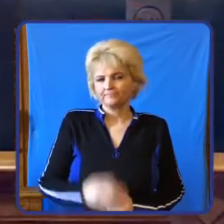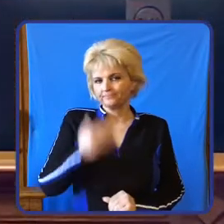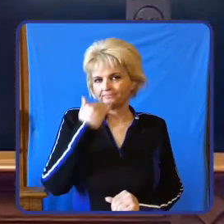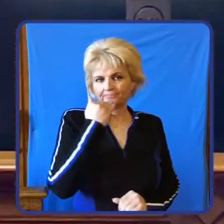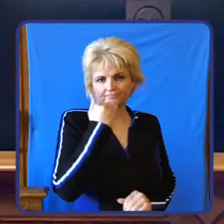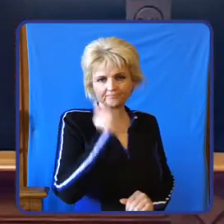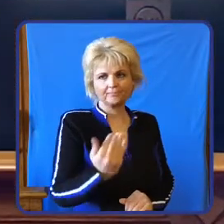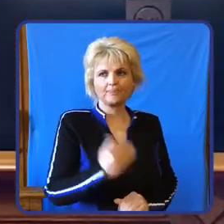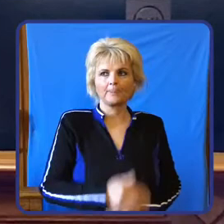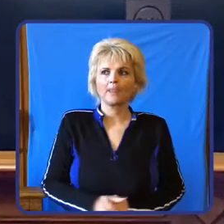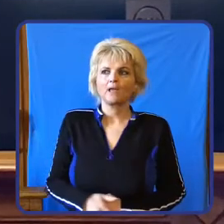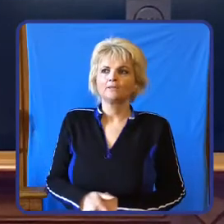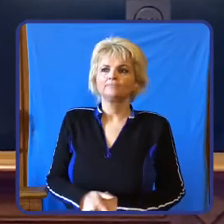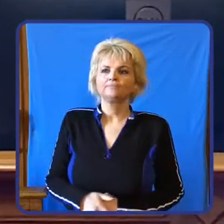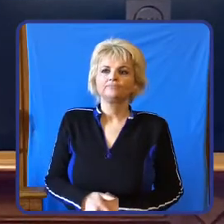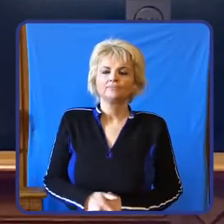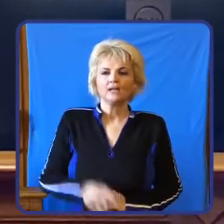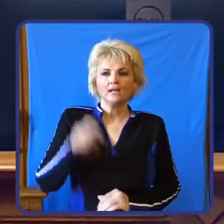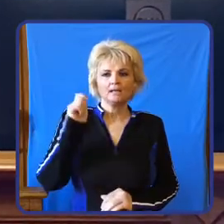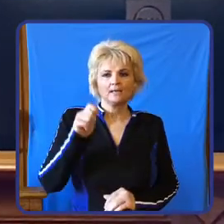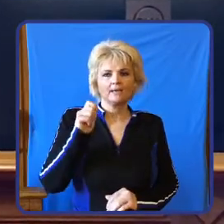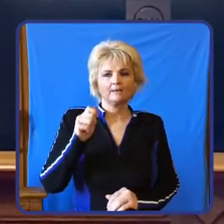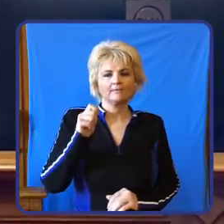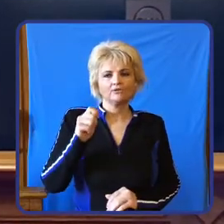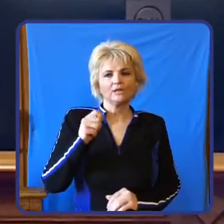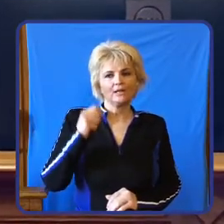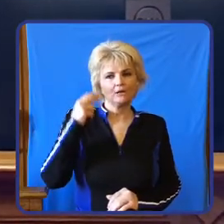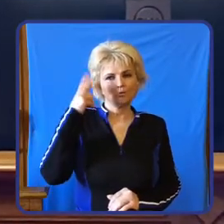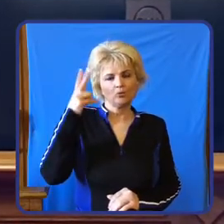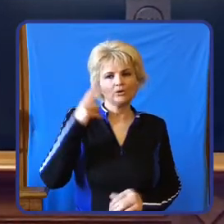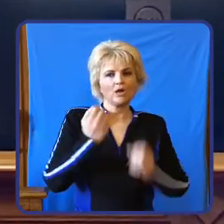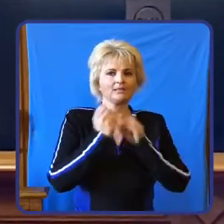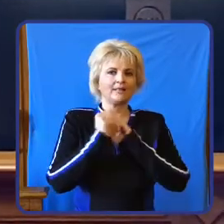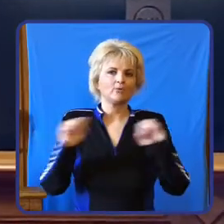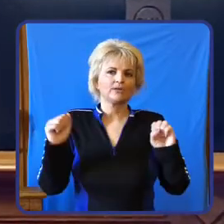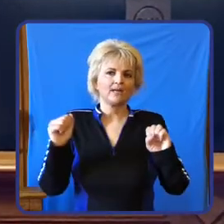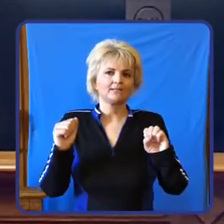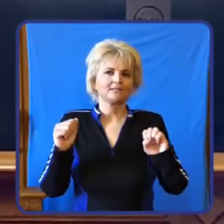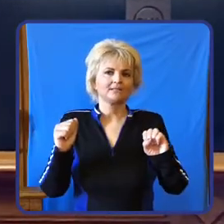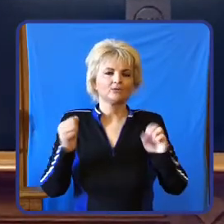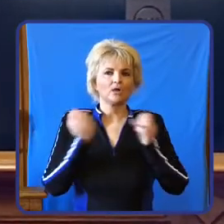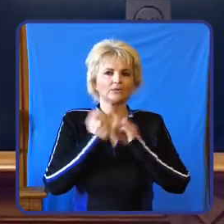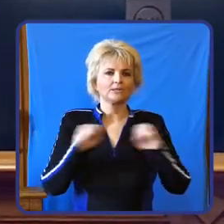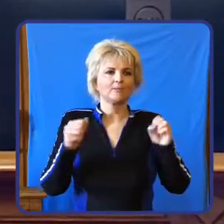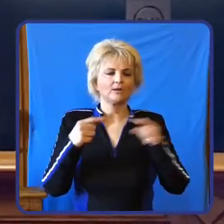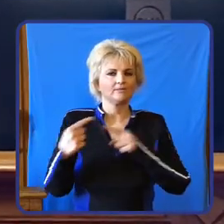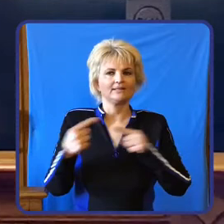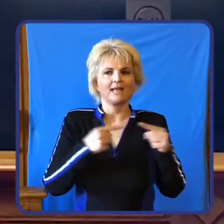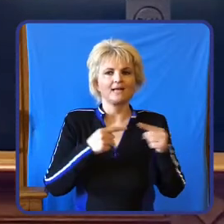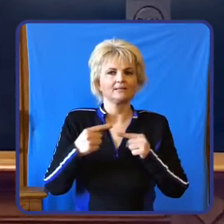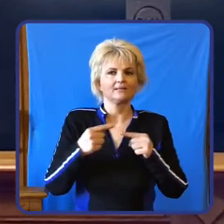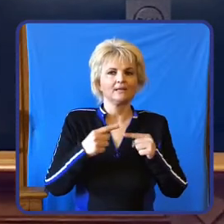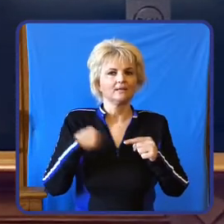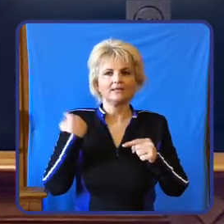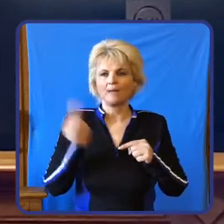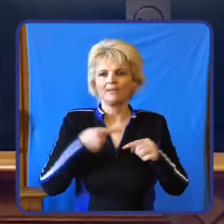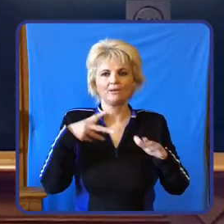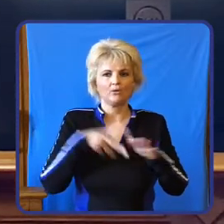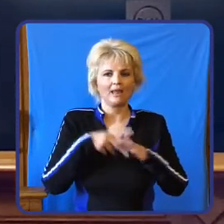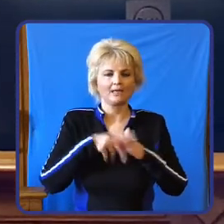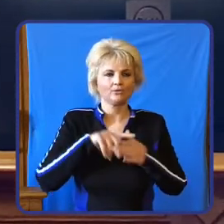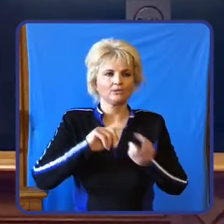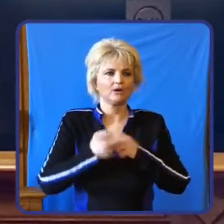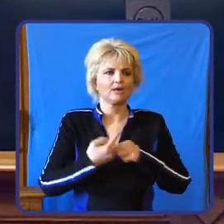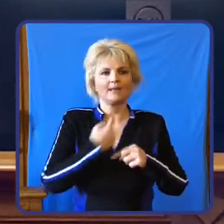Köszönöm. Köszönöm szépen. Tehát képviselő szeretném még egyszer mondani, hogy a demokráciát, a szabad vitát és véleménynyilvánítást nem mi korlátozzuk, hanem